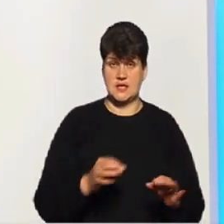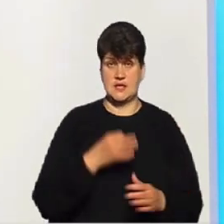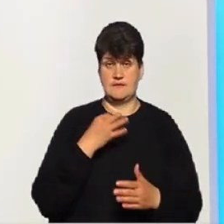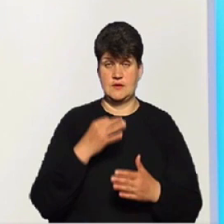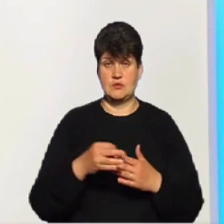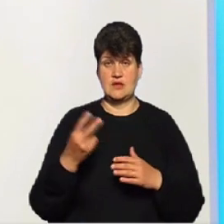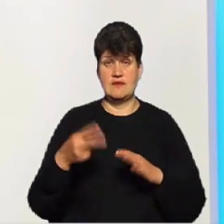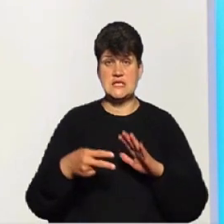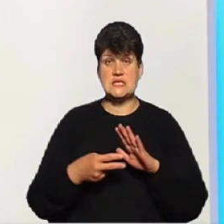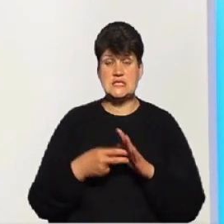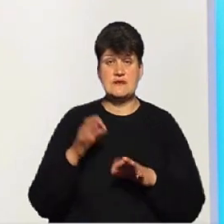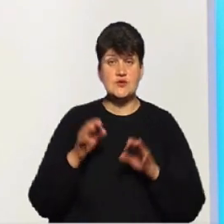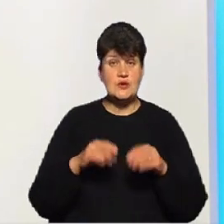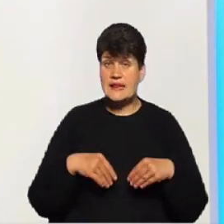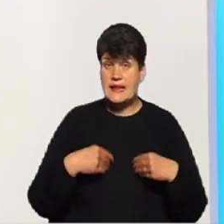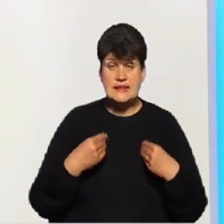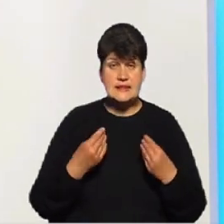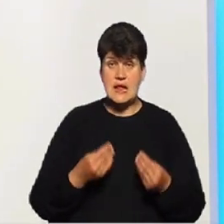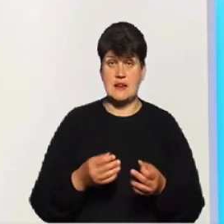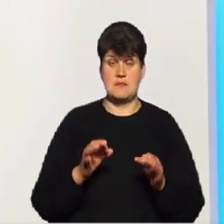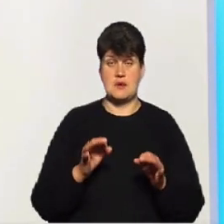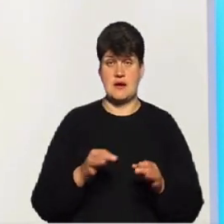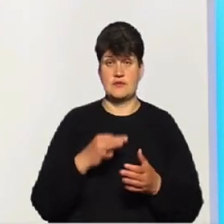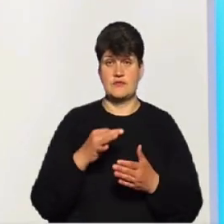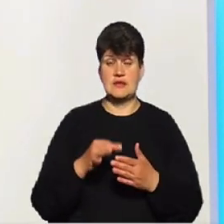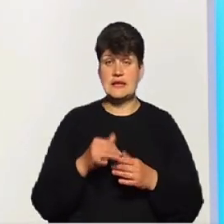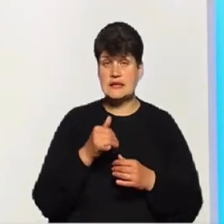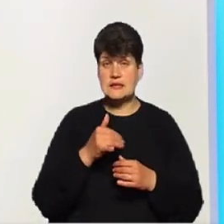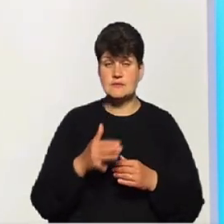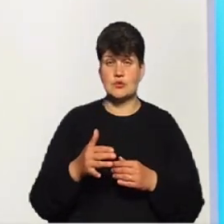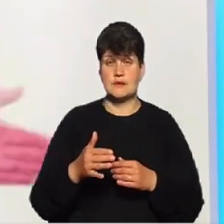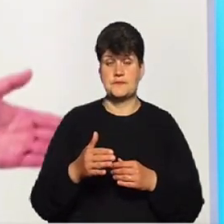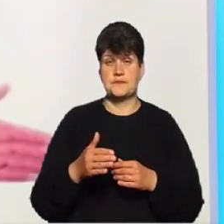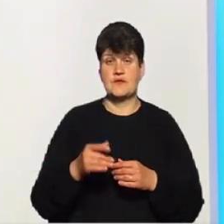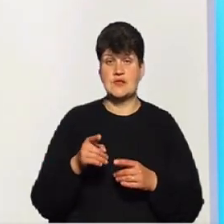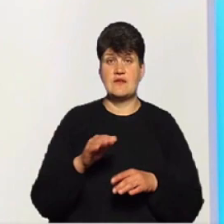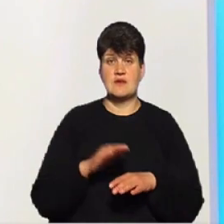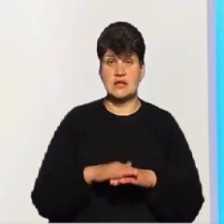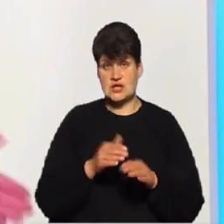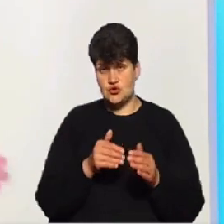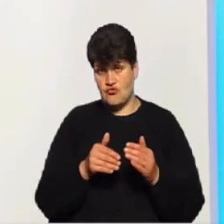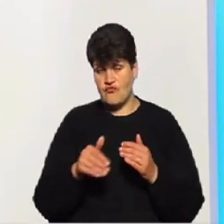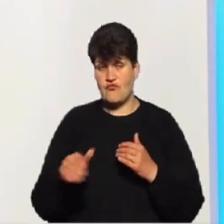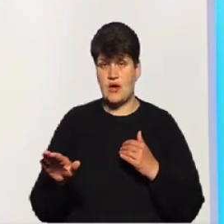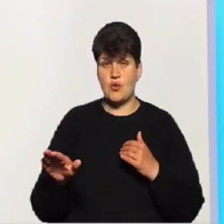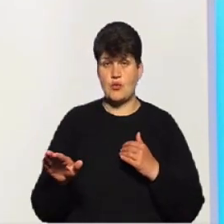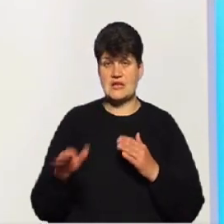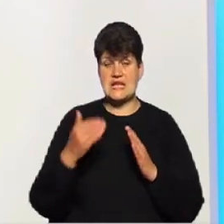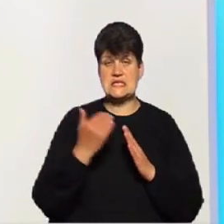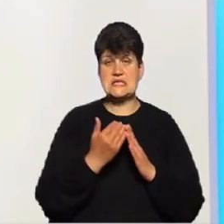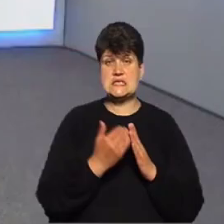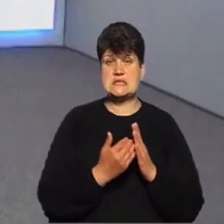І 27% не дали цих правильних відповідей і не подолали поріг, значить вони фактично виходять з